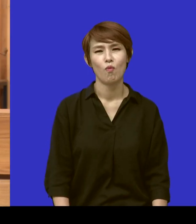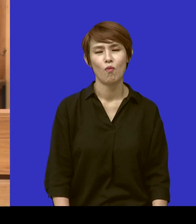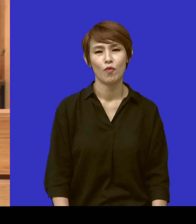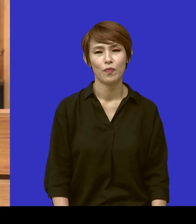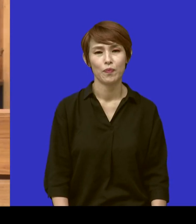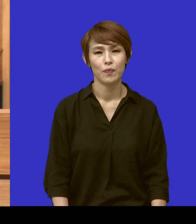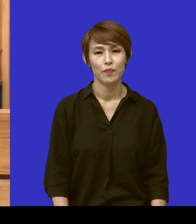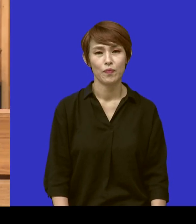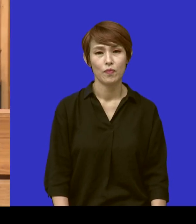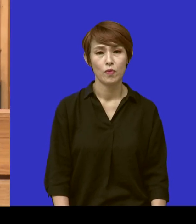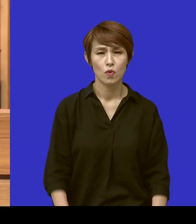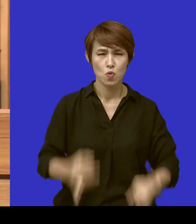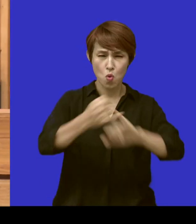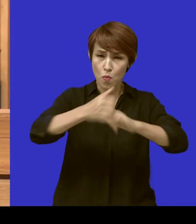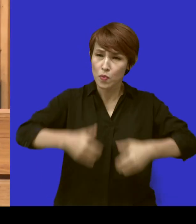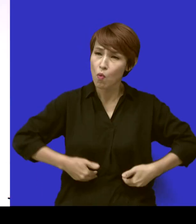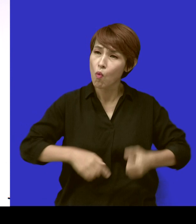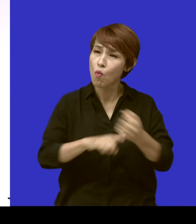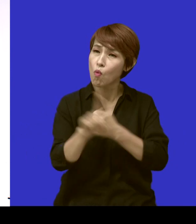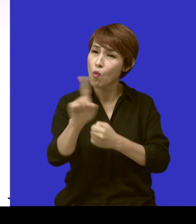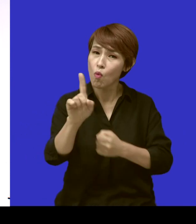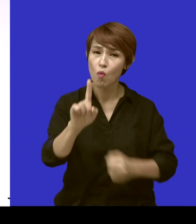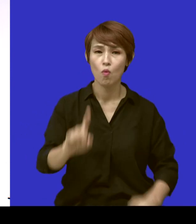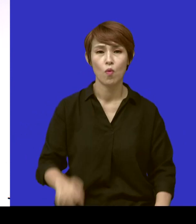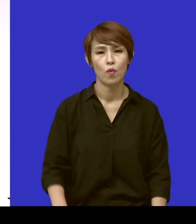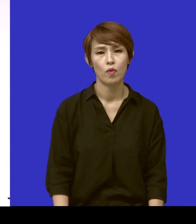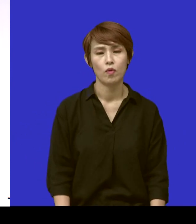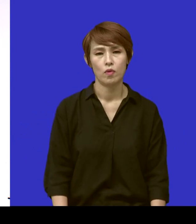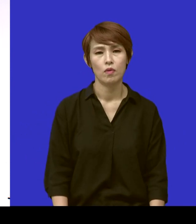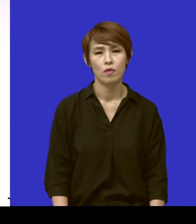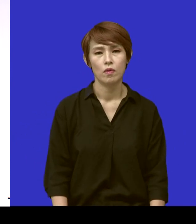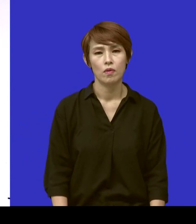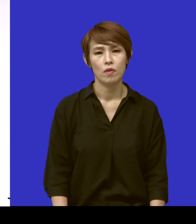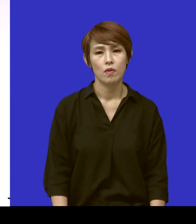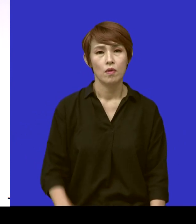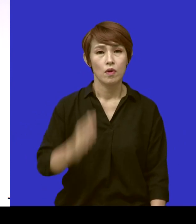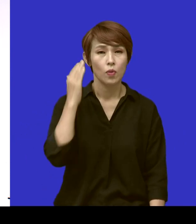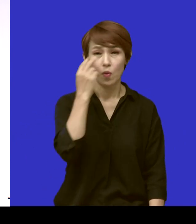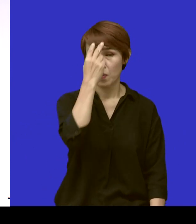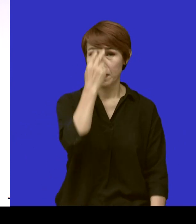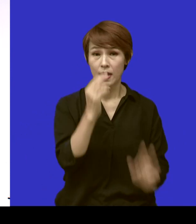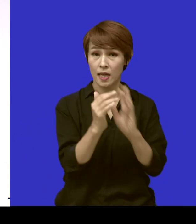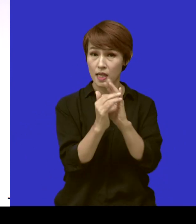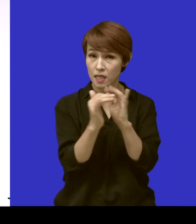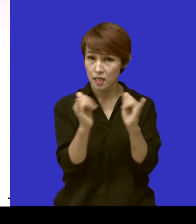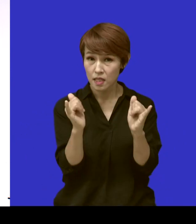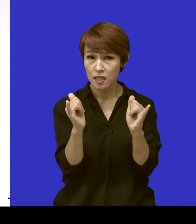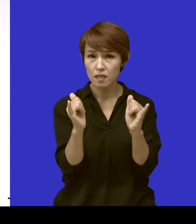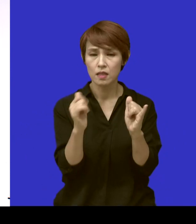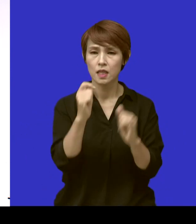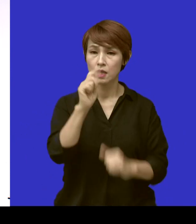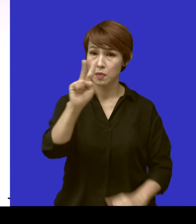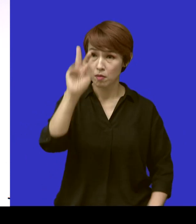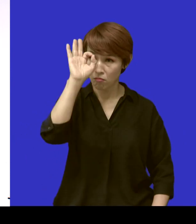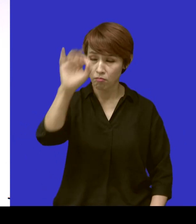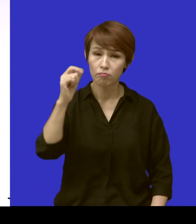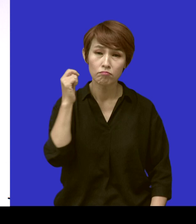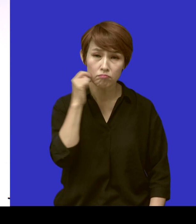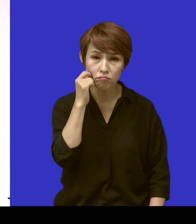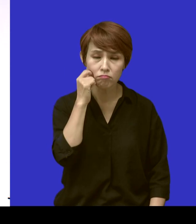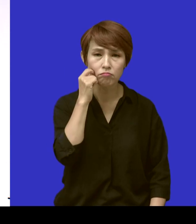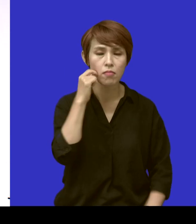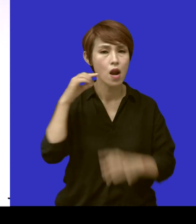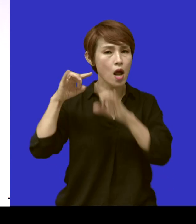이 기계가 꼭 필요한 이유가 있을까요? 그렇죠. 농맹인 같은 경우에는 TV도 볼 수 없고